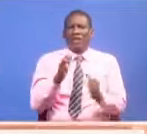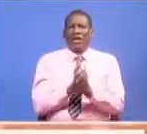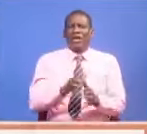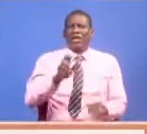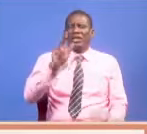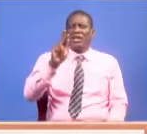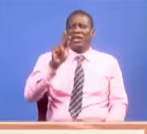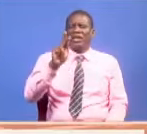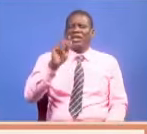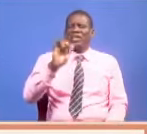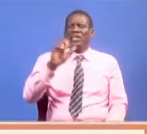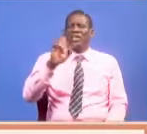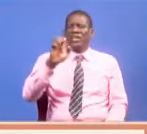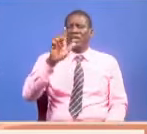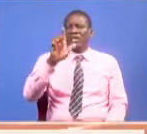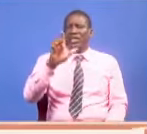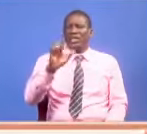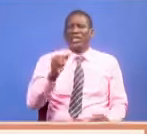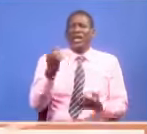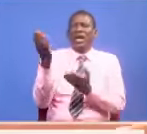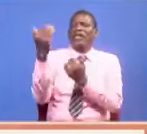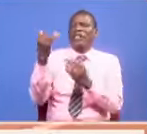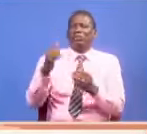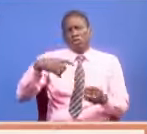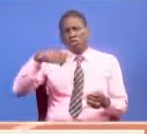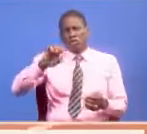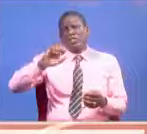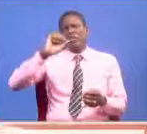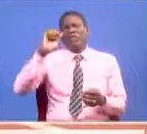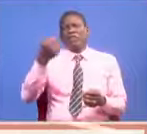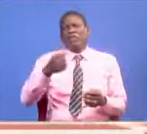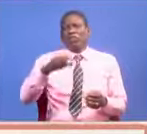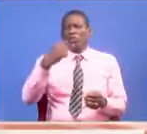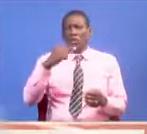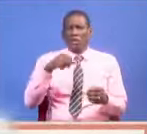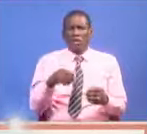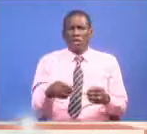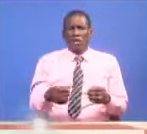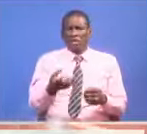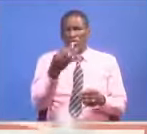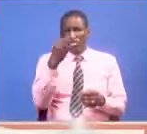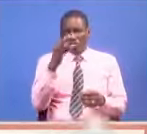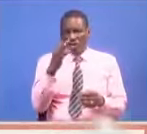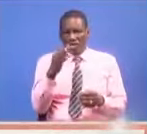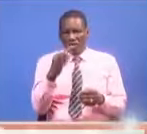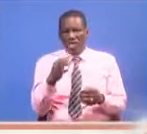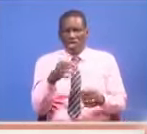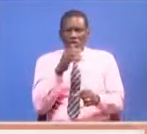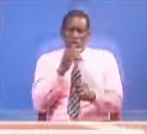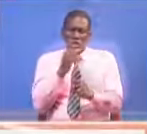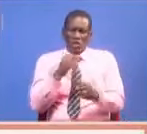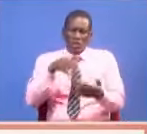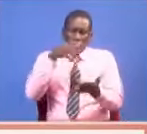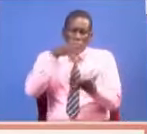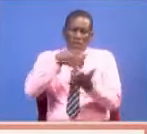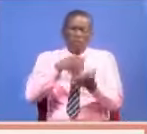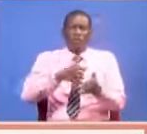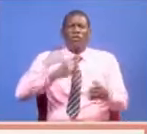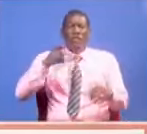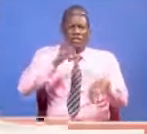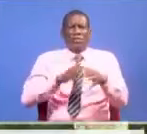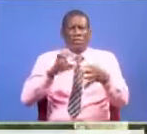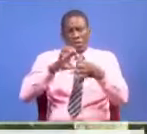Kidali wanatarajiwa kuishindia Kenya dhahabu yake ya tano mtawalia. Watatu hawa watakuwa wanashiriki Olimpiki yao ya